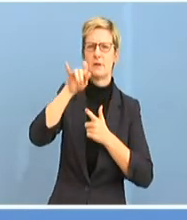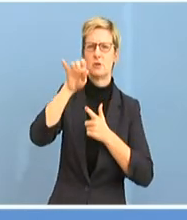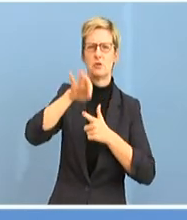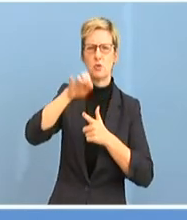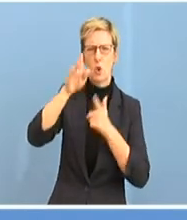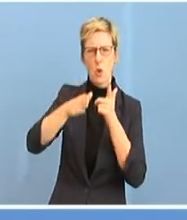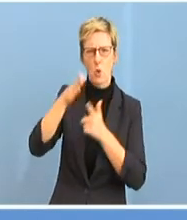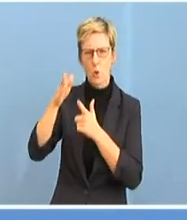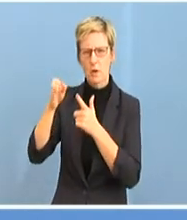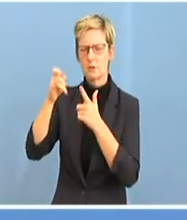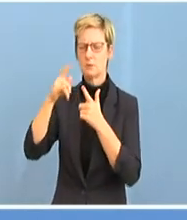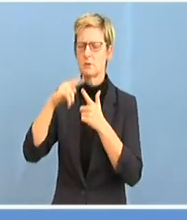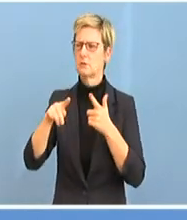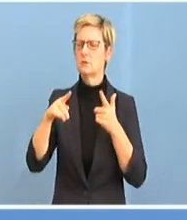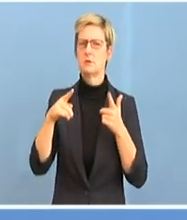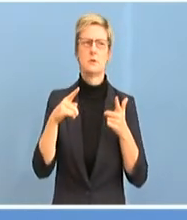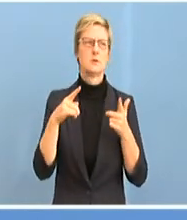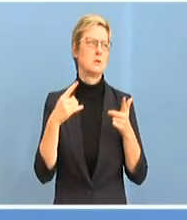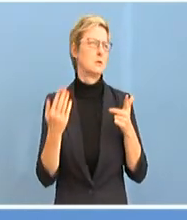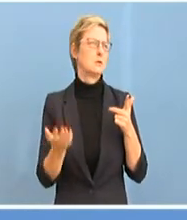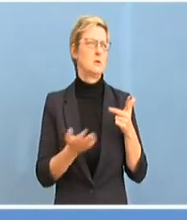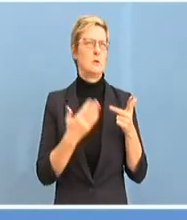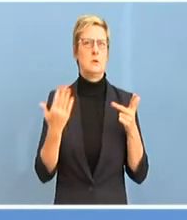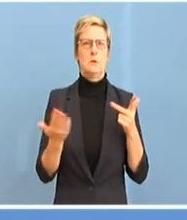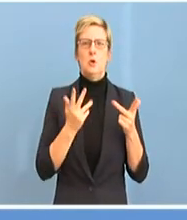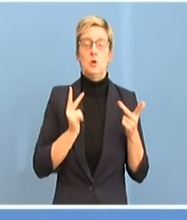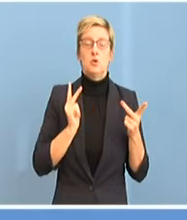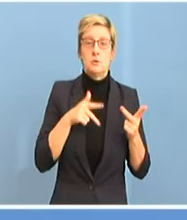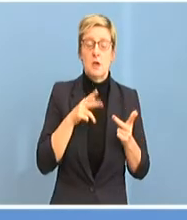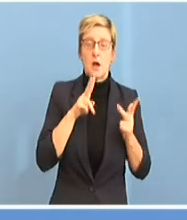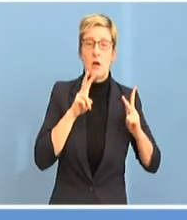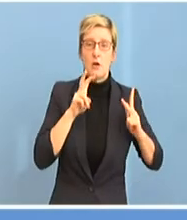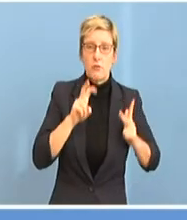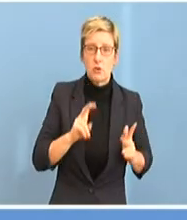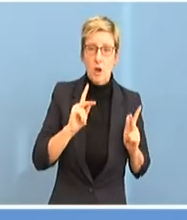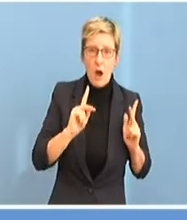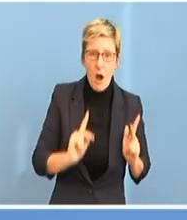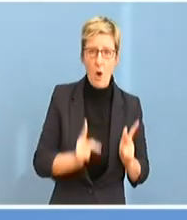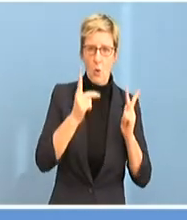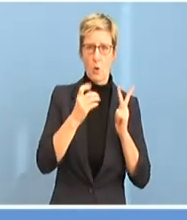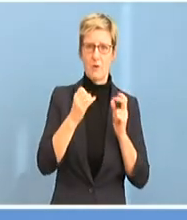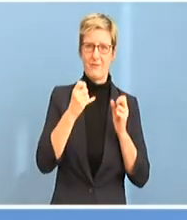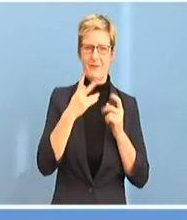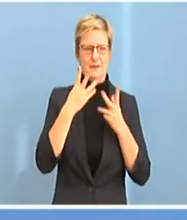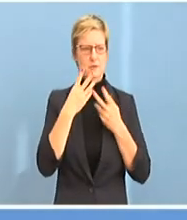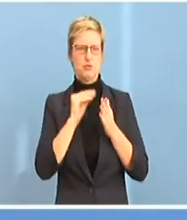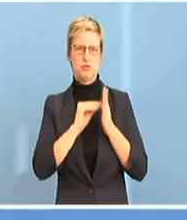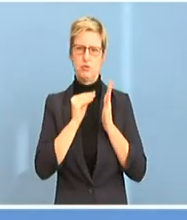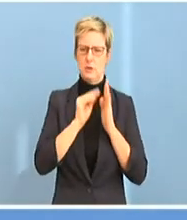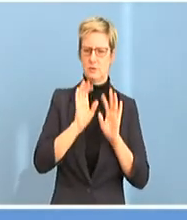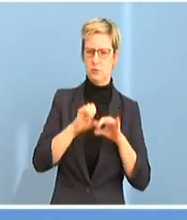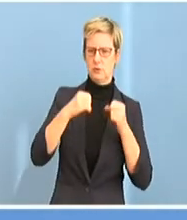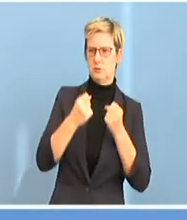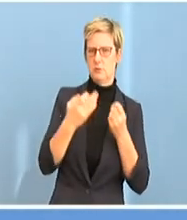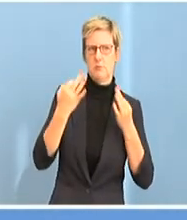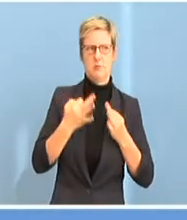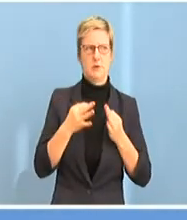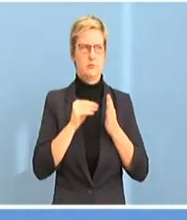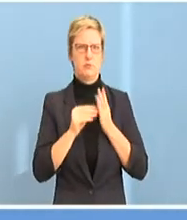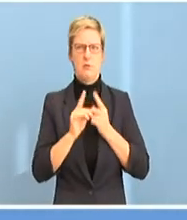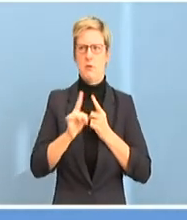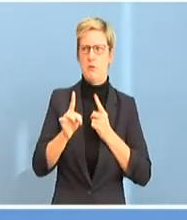auch von Sozialforschern, die sich mit der Situation von Schülern an Schulen